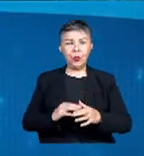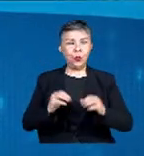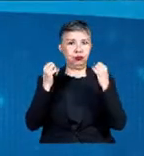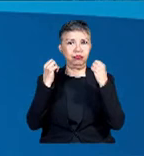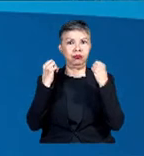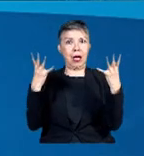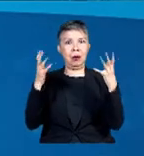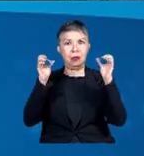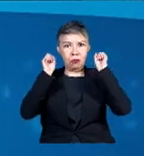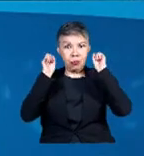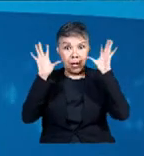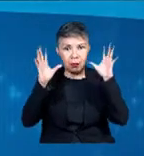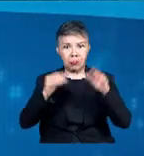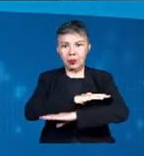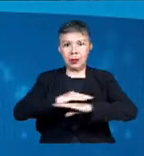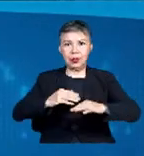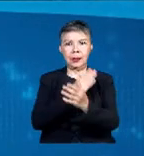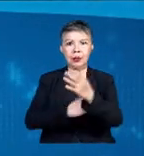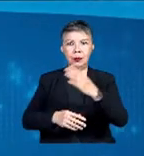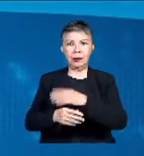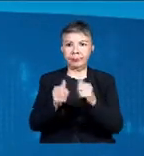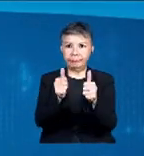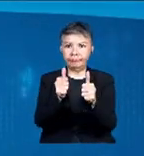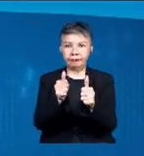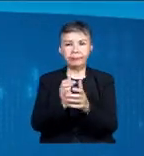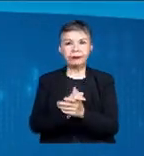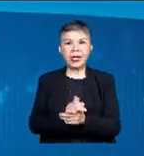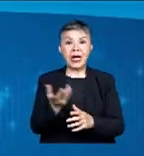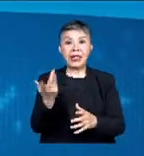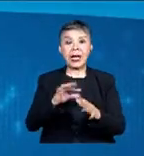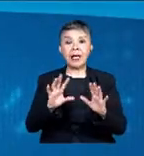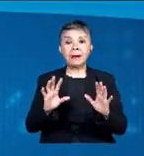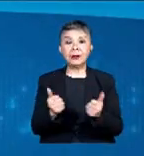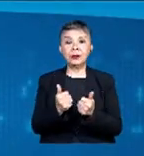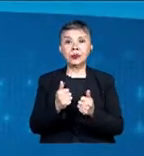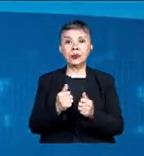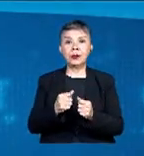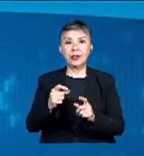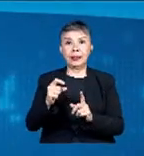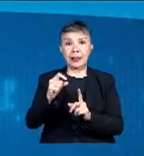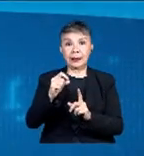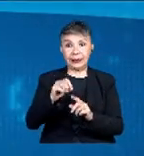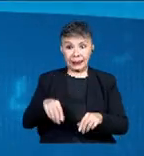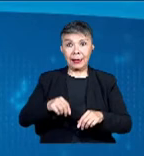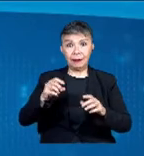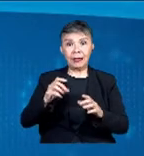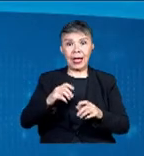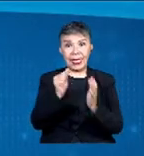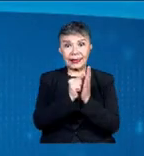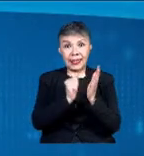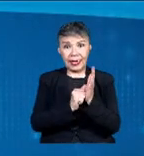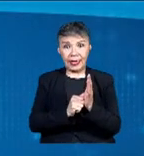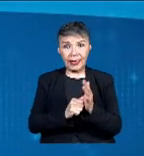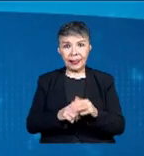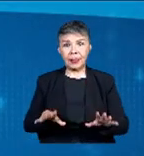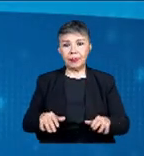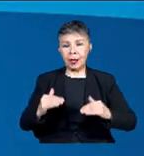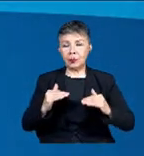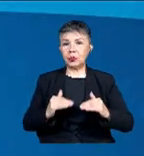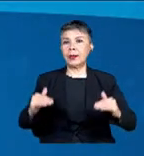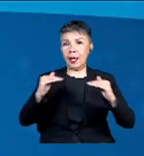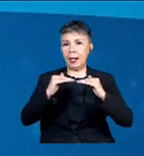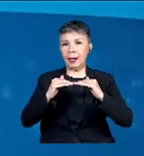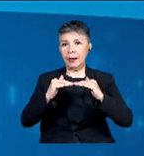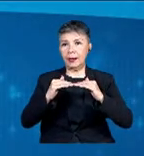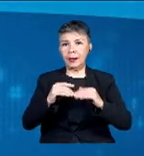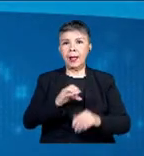luar biasa atlet-atlet kita. Oleh karena itu, di dalam desain besar olahraga nasional, kita menempatkan dalam posisi yang setara.